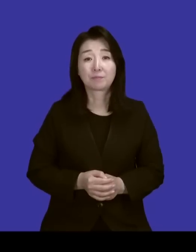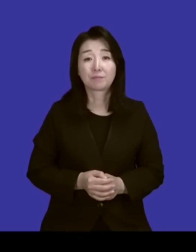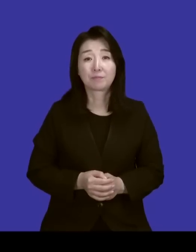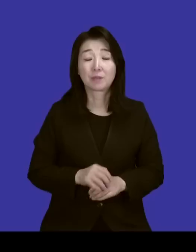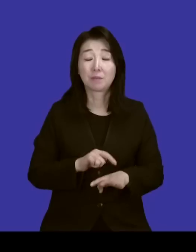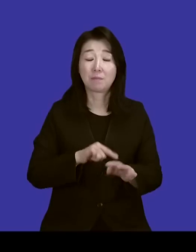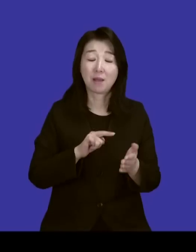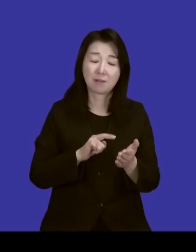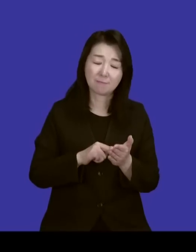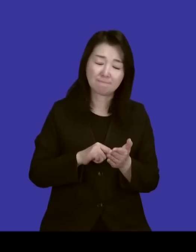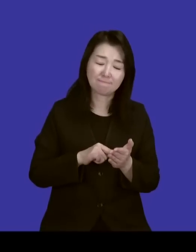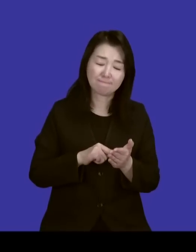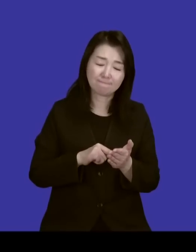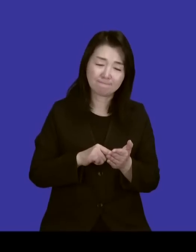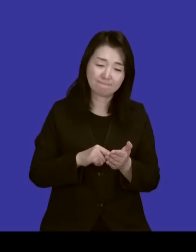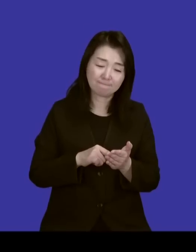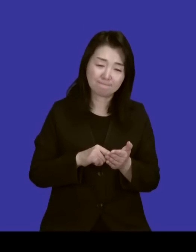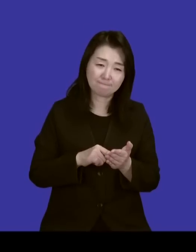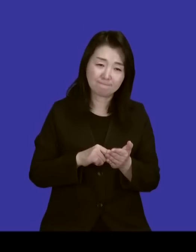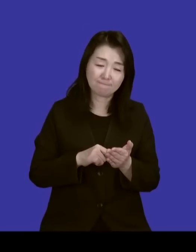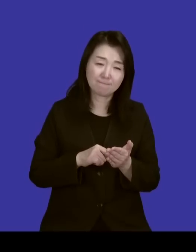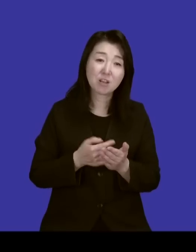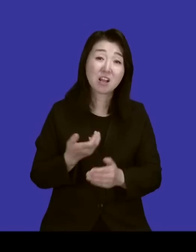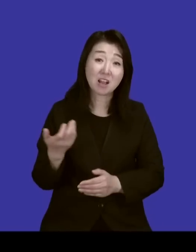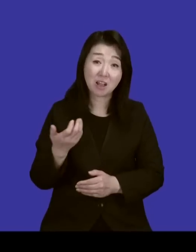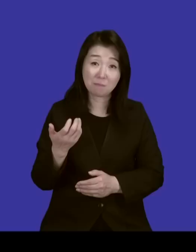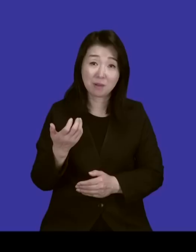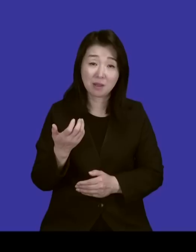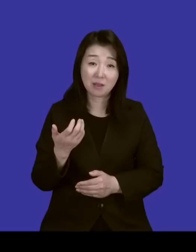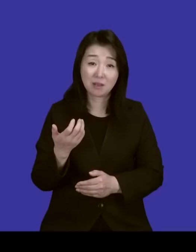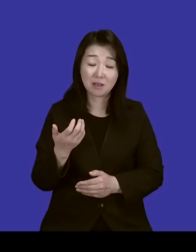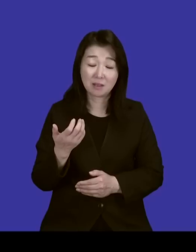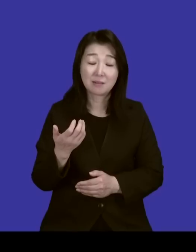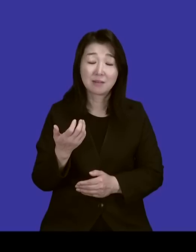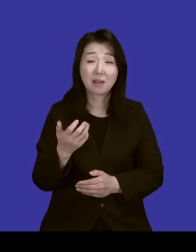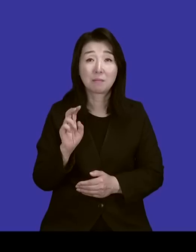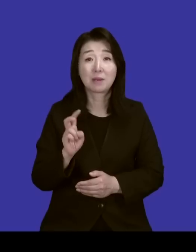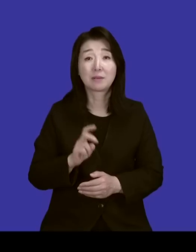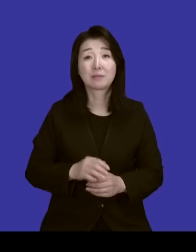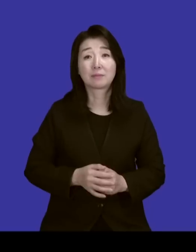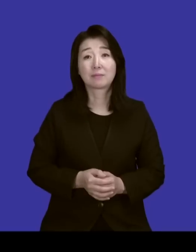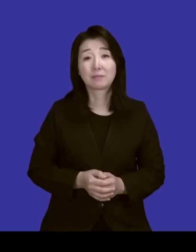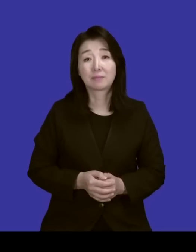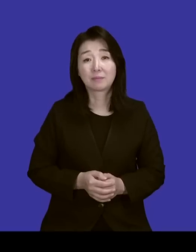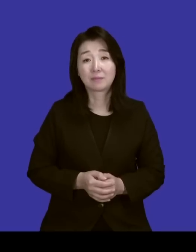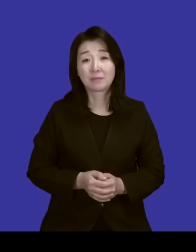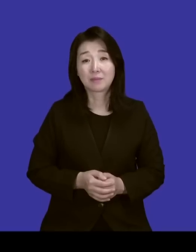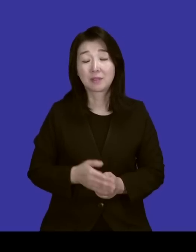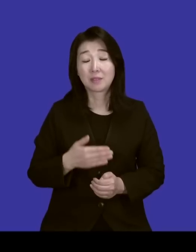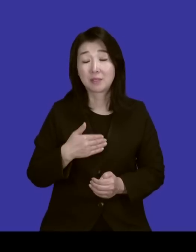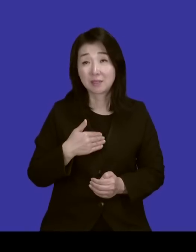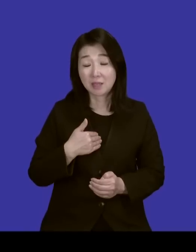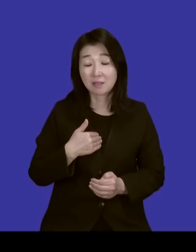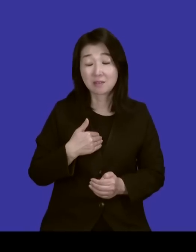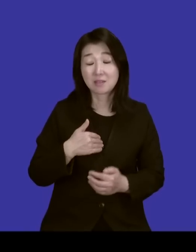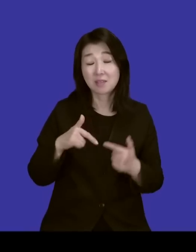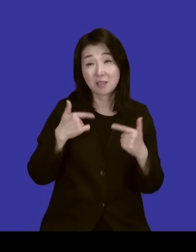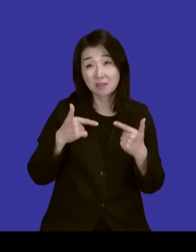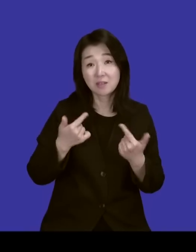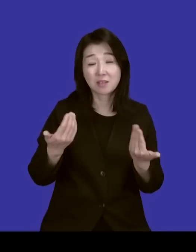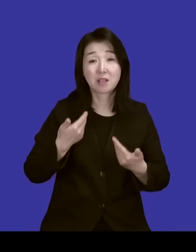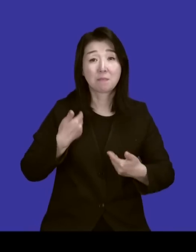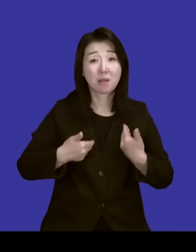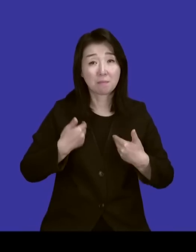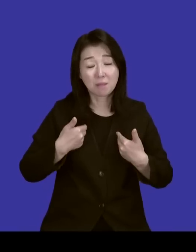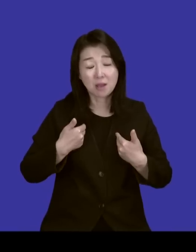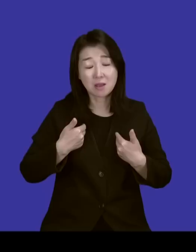찢어지는 고통이셨겠지만 또 사모님은 또 얼마나 마음이 아프셨을까요? 그러면 저는 그래도 이렇게 바쁘게 돌아다니니까 잊어버리는데